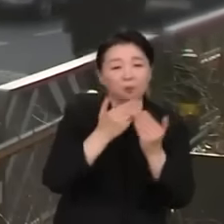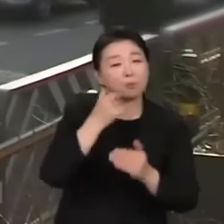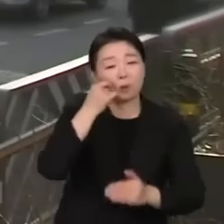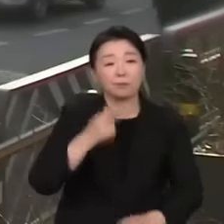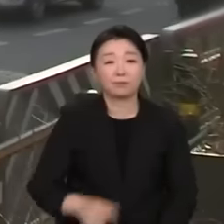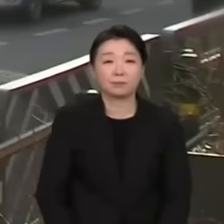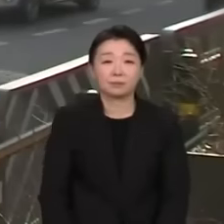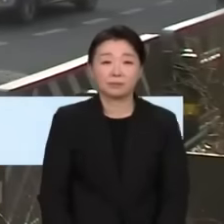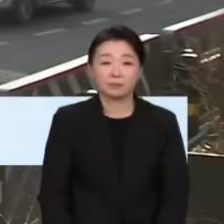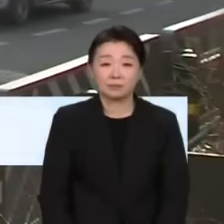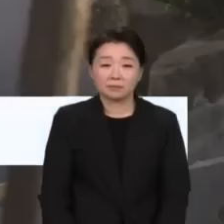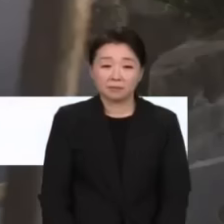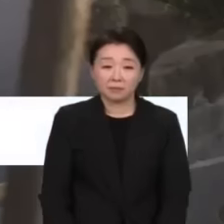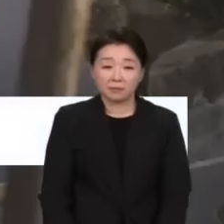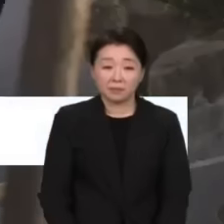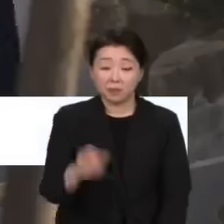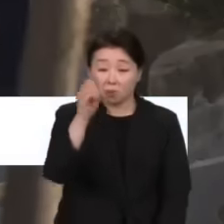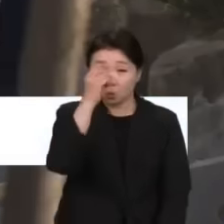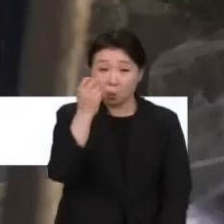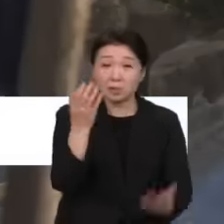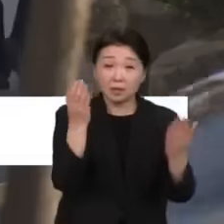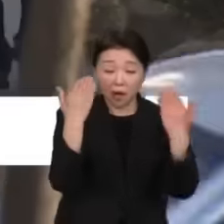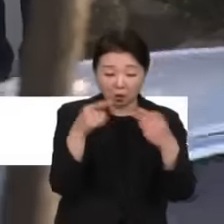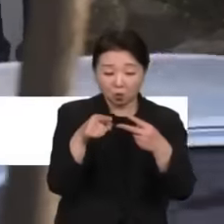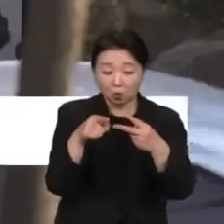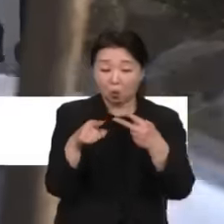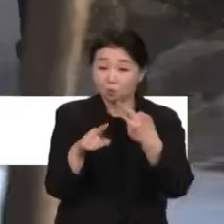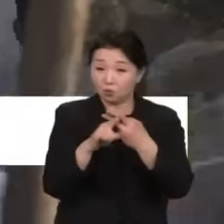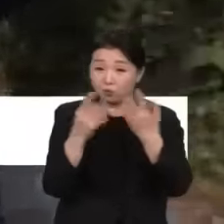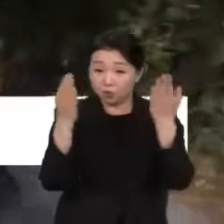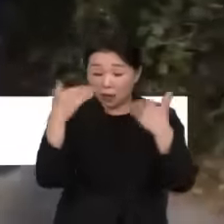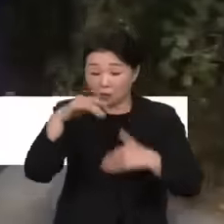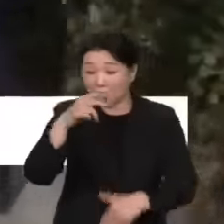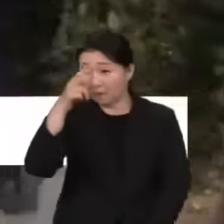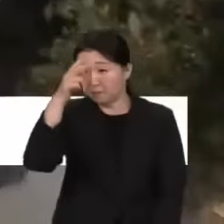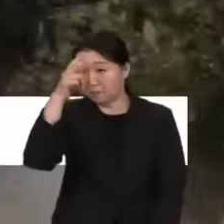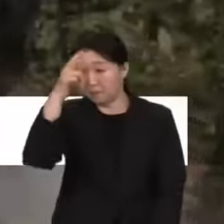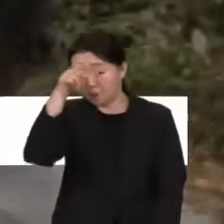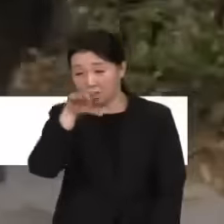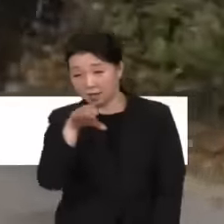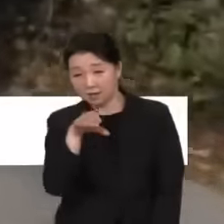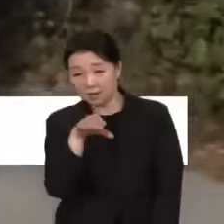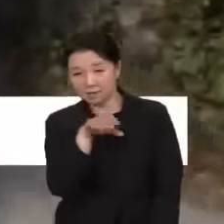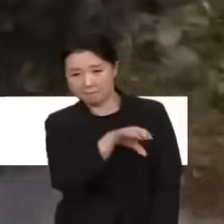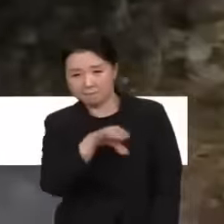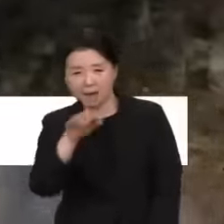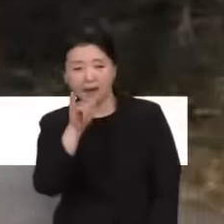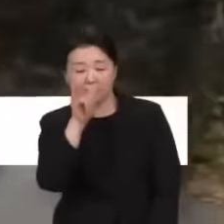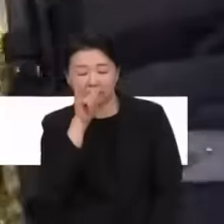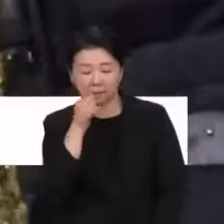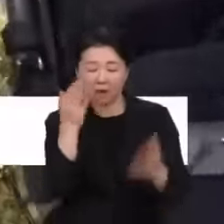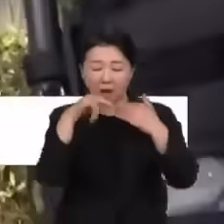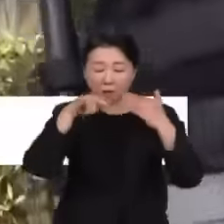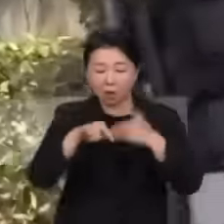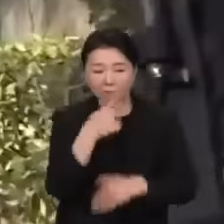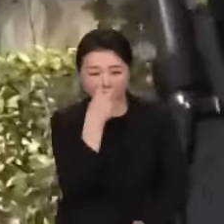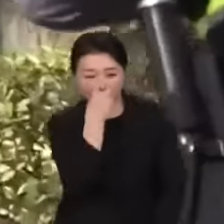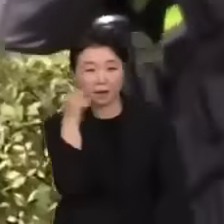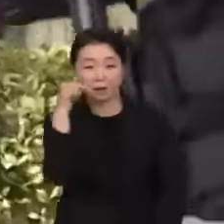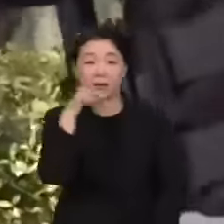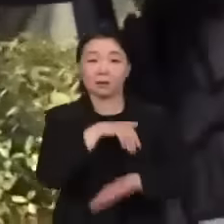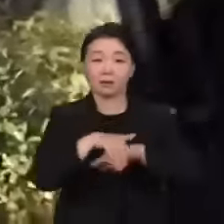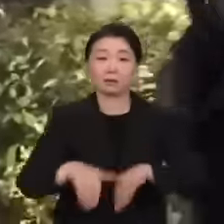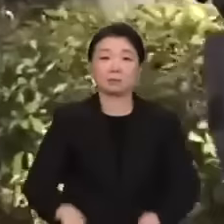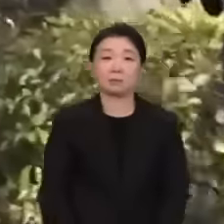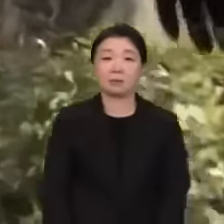경찰은 예고글의 표적이 된 고등학교와 중학교 앞에 순찰차를 배치하고 학교 내부와 주변 순찰을 강화했습니다.